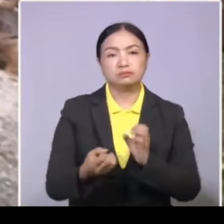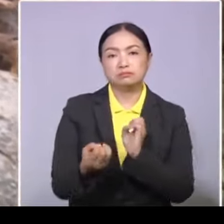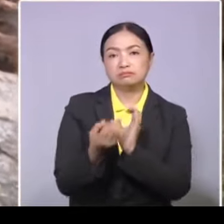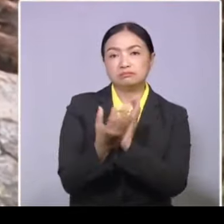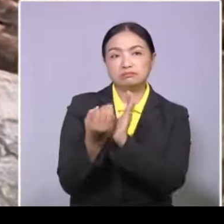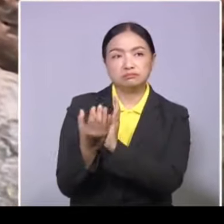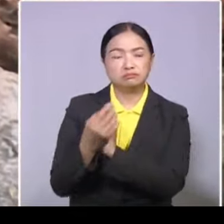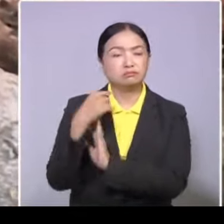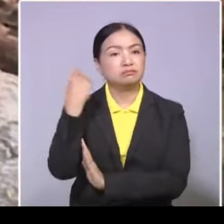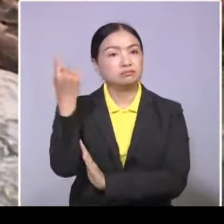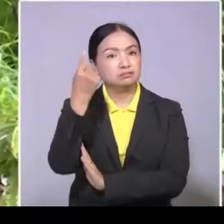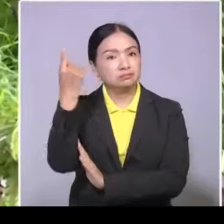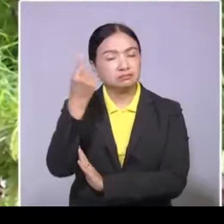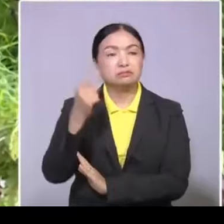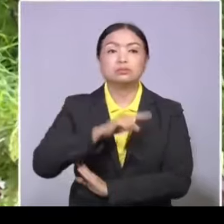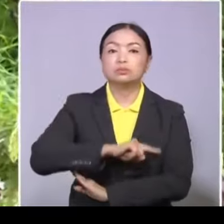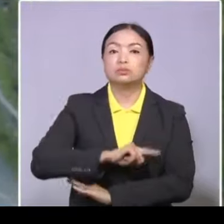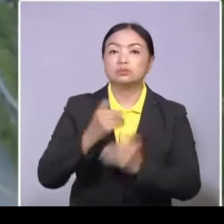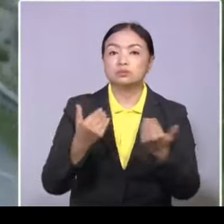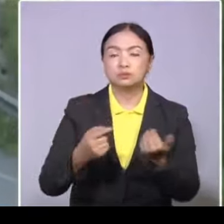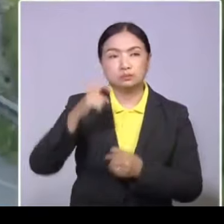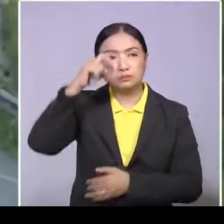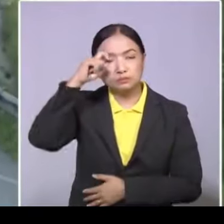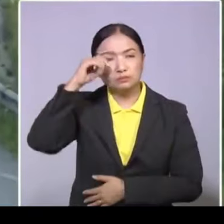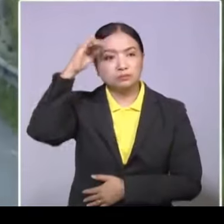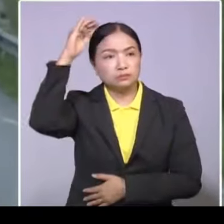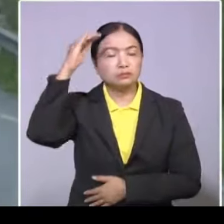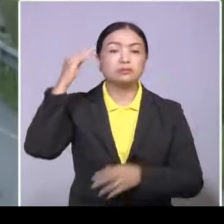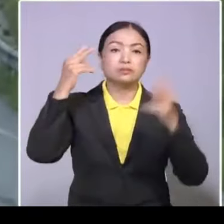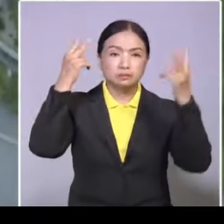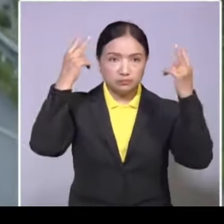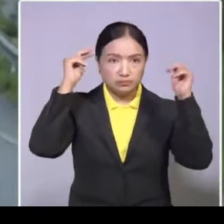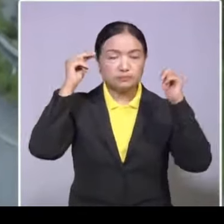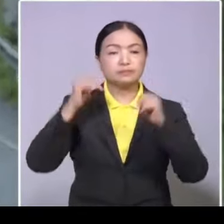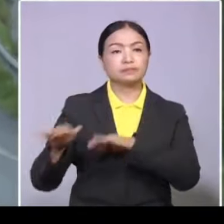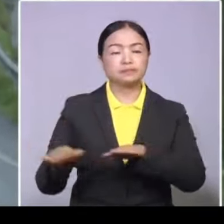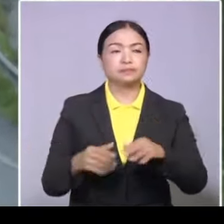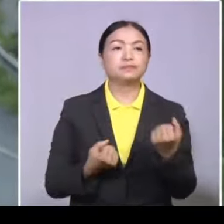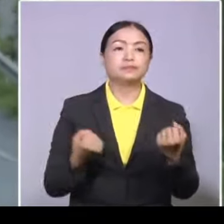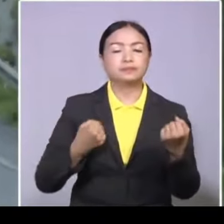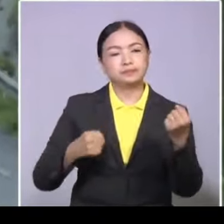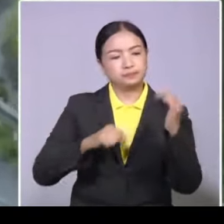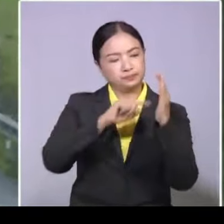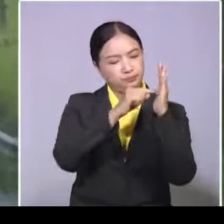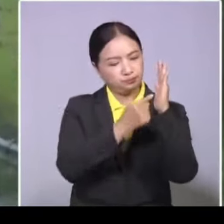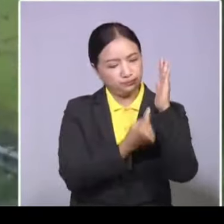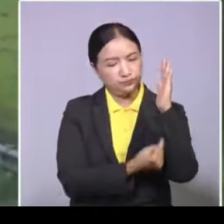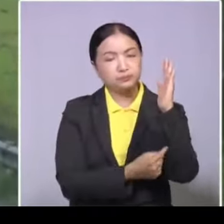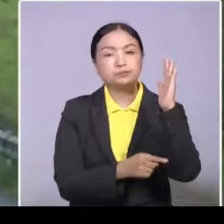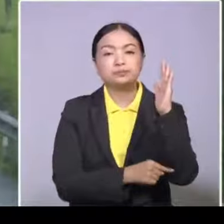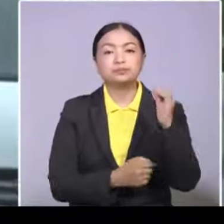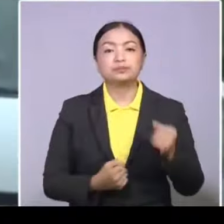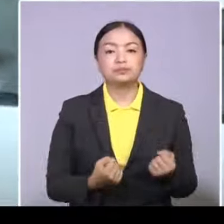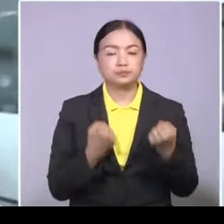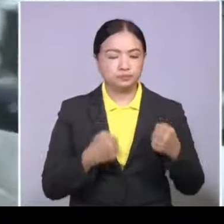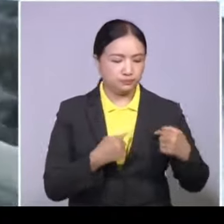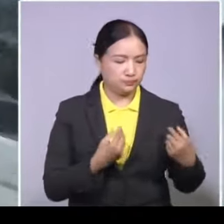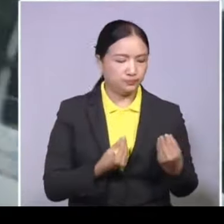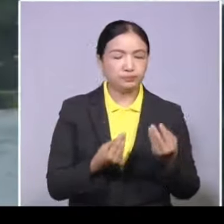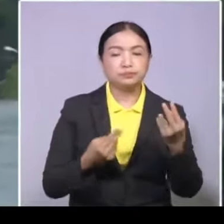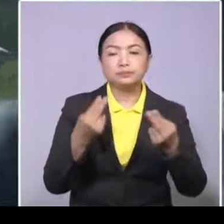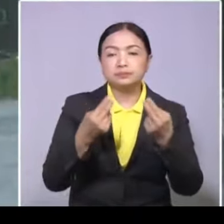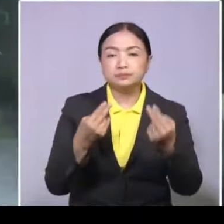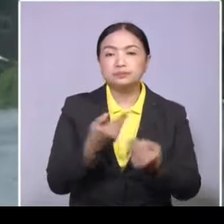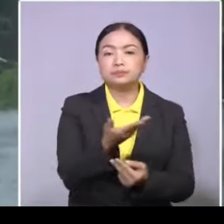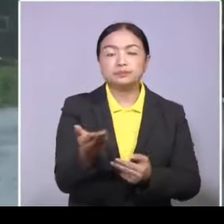ระทบกับการท่องเที่ยวค่ะทำให้วันนี้นายเศรษฐาทวีสินนายกรัฐมนตรีก็เตรียมจะลงพื้นที่มาให้กำลังใจแล้วก็เยี่ยมผู้ประสบภัยนะคะขณะ